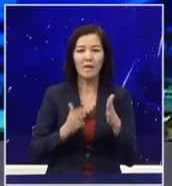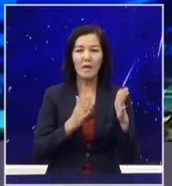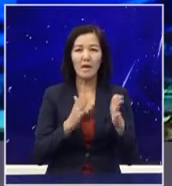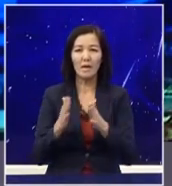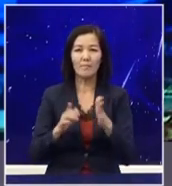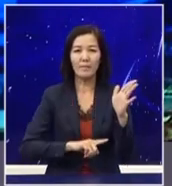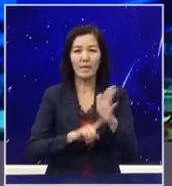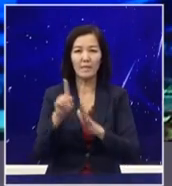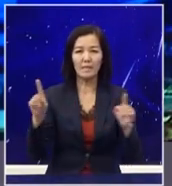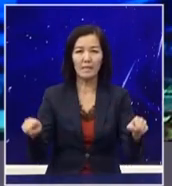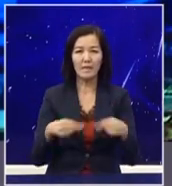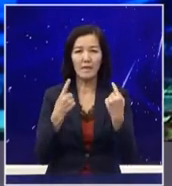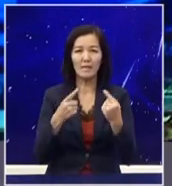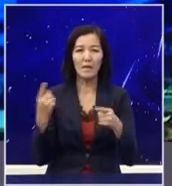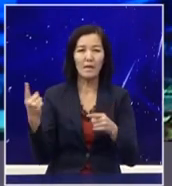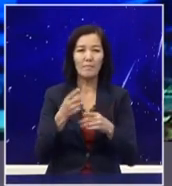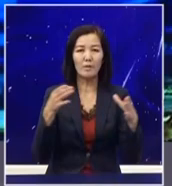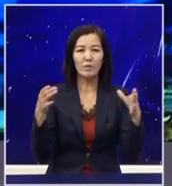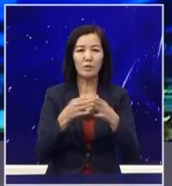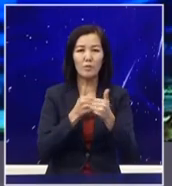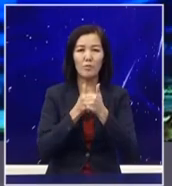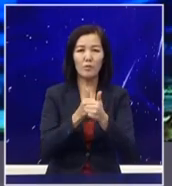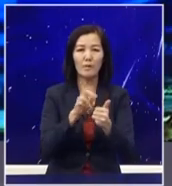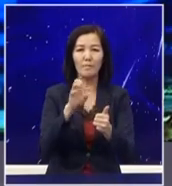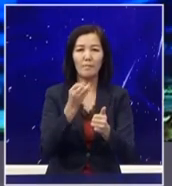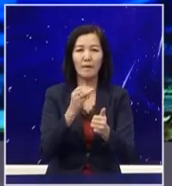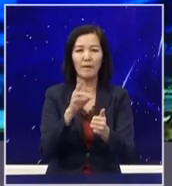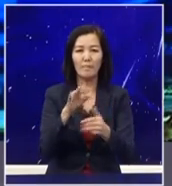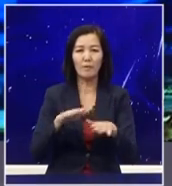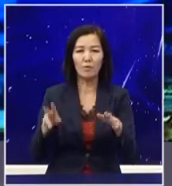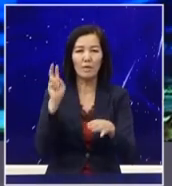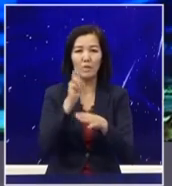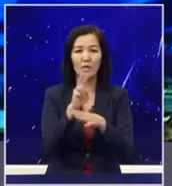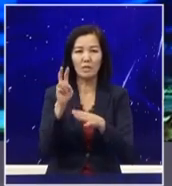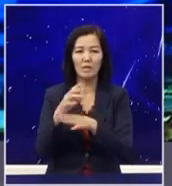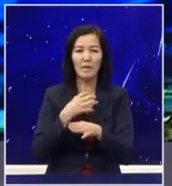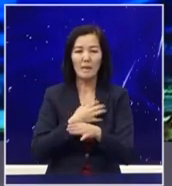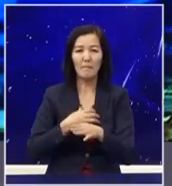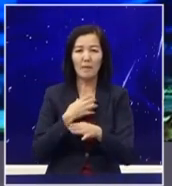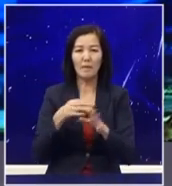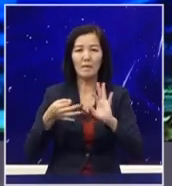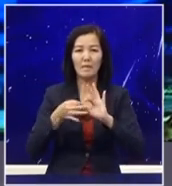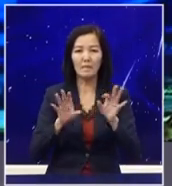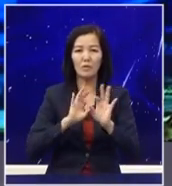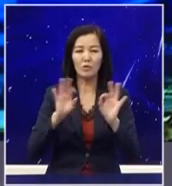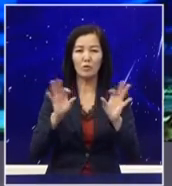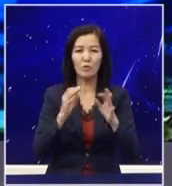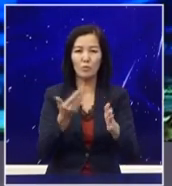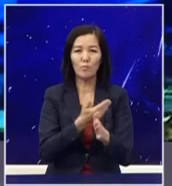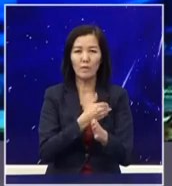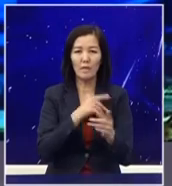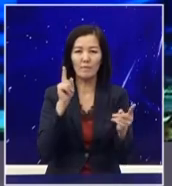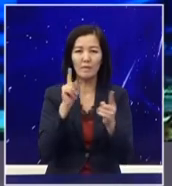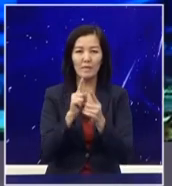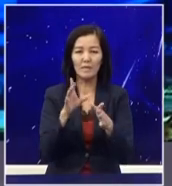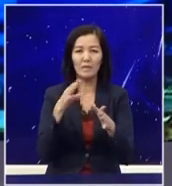Осы орайда партия төрағасының бірінші орынбасары Бауыржан Байбек ел өңірлеріне шықты. Мәселен, мән маңызын түсіндіріп,